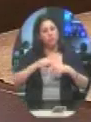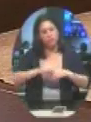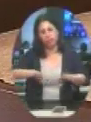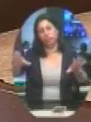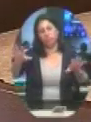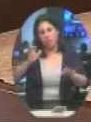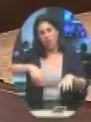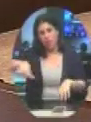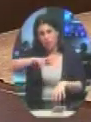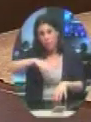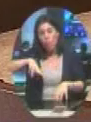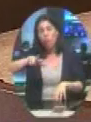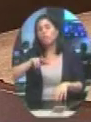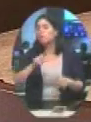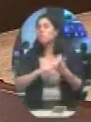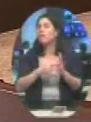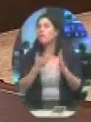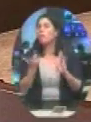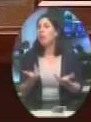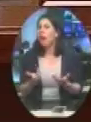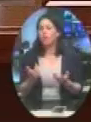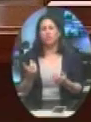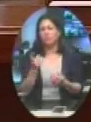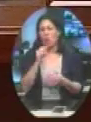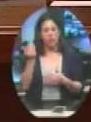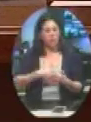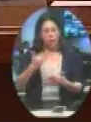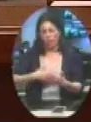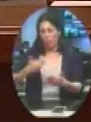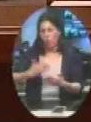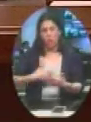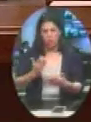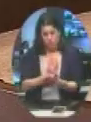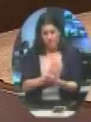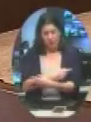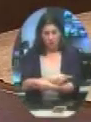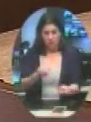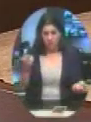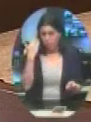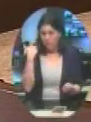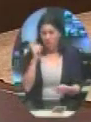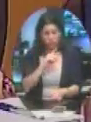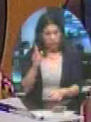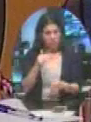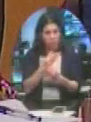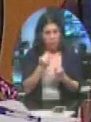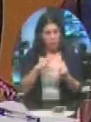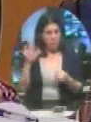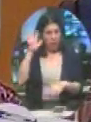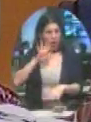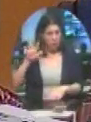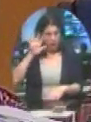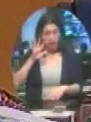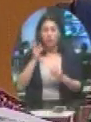הצד התקדימי מהותו הוא שלא מדובר רק בפרוטוקולים שנחשפו כבר בעבר, אלא גם חומרי רקע.